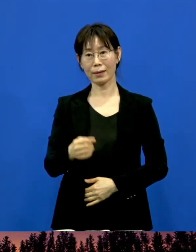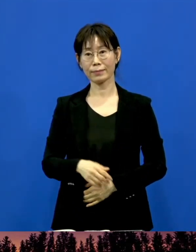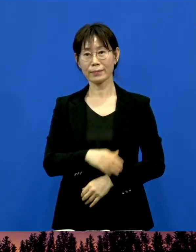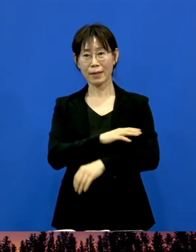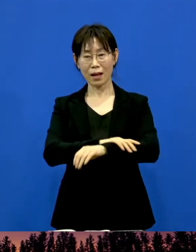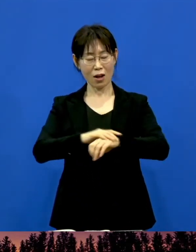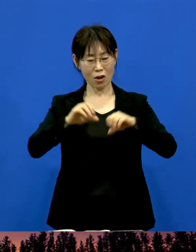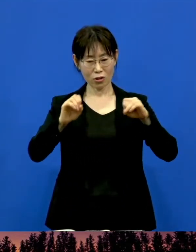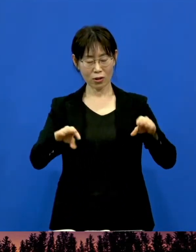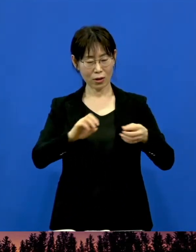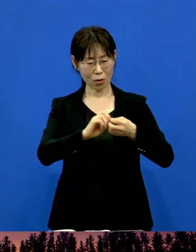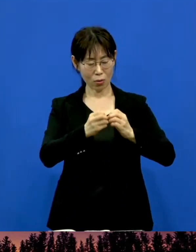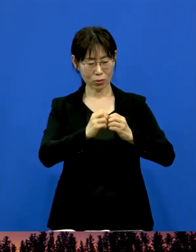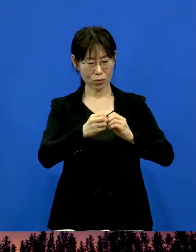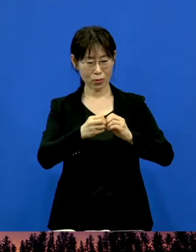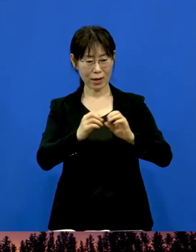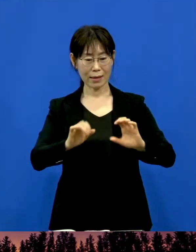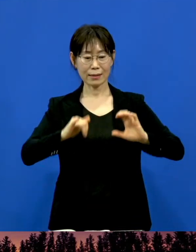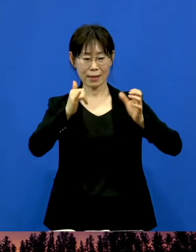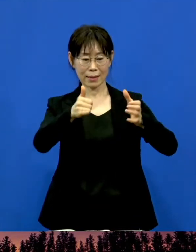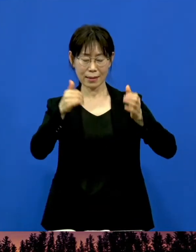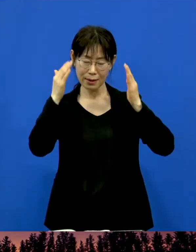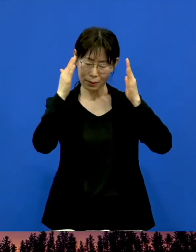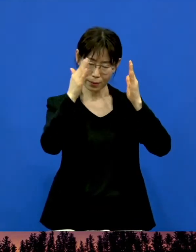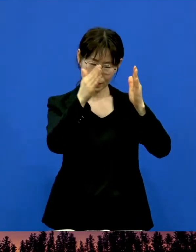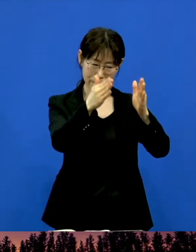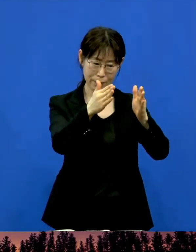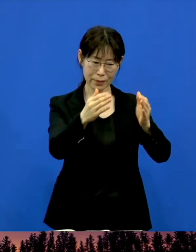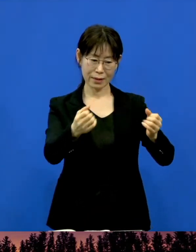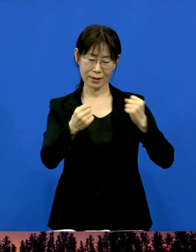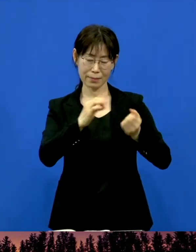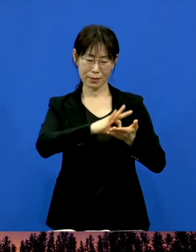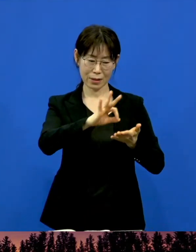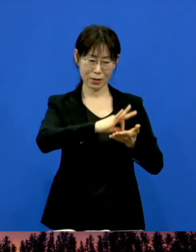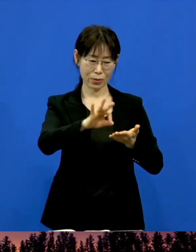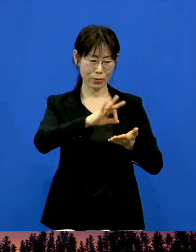헛되고 엉뚱한 곳에 내 에너지를 낭비하지 않고 살 수 있다.